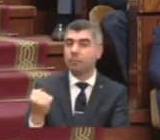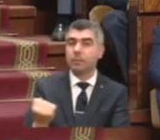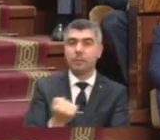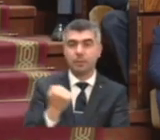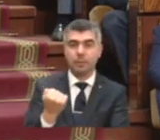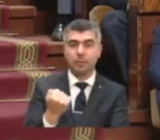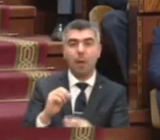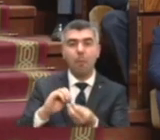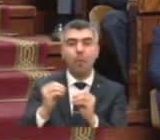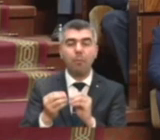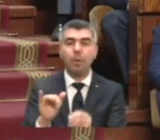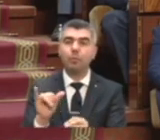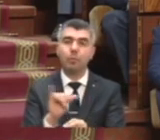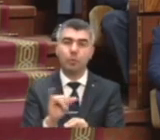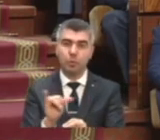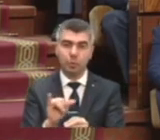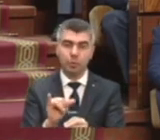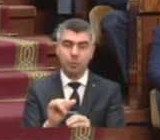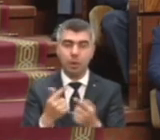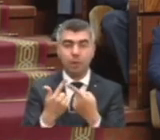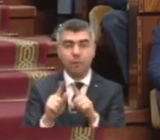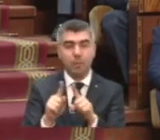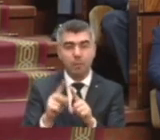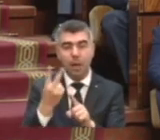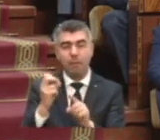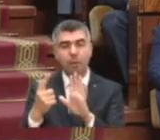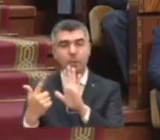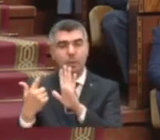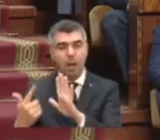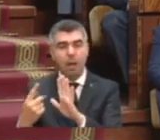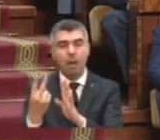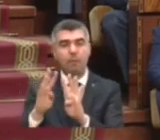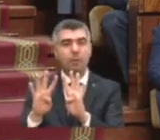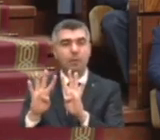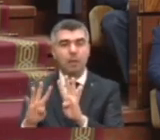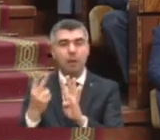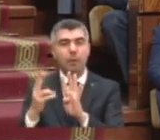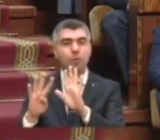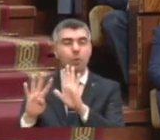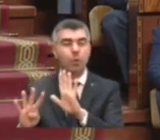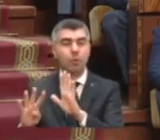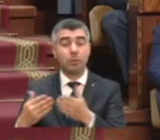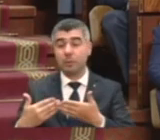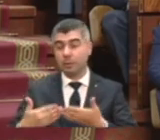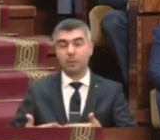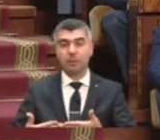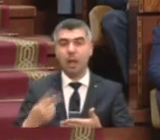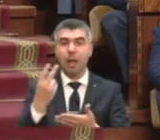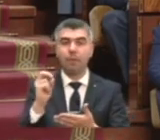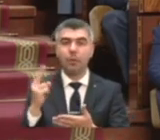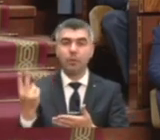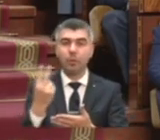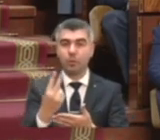المشكل هو كنقولوا ما نديروا والو، راه غادي يرحلوا في 2007، راه غادي يرحلوا في 2008، راه غادي يرحلوا في 2009، حنا في 2022. داك الناس ما